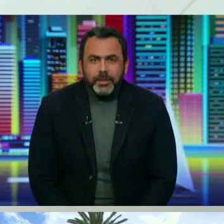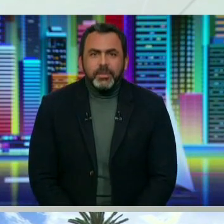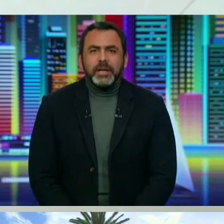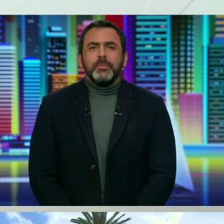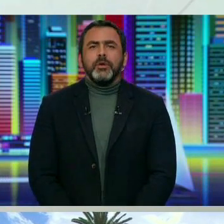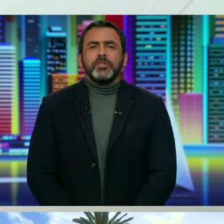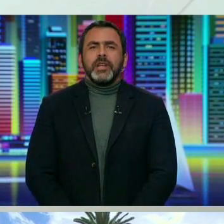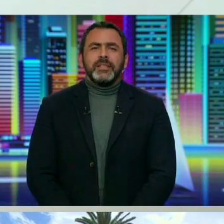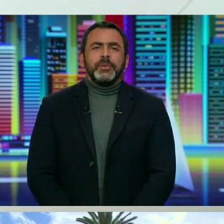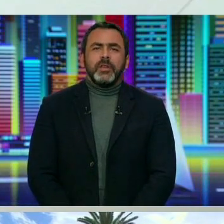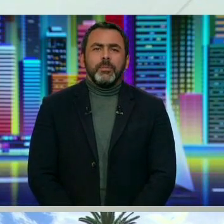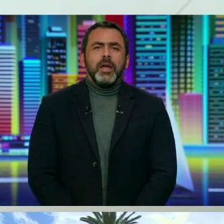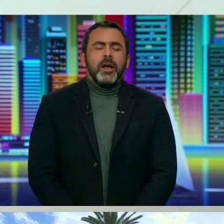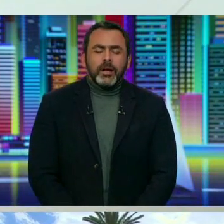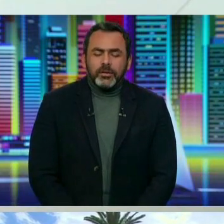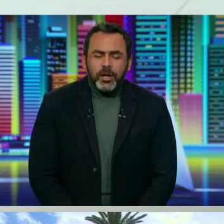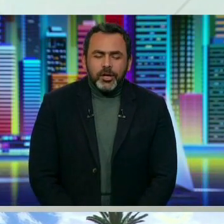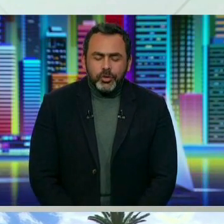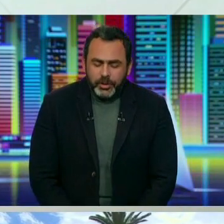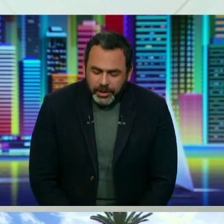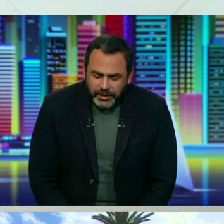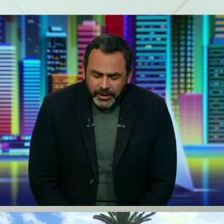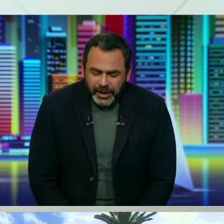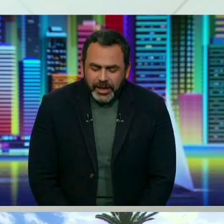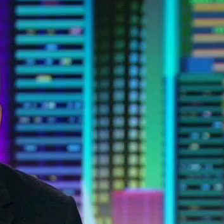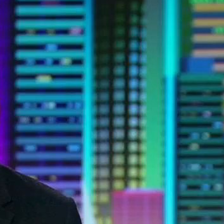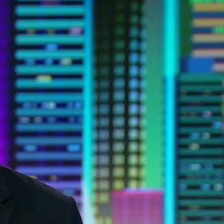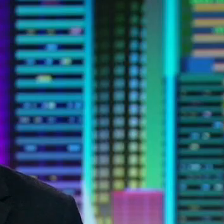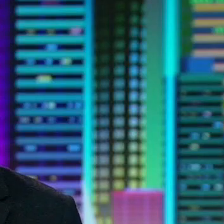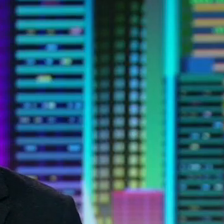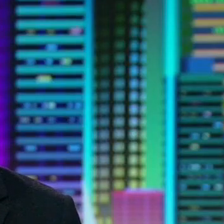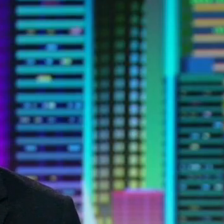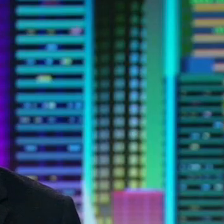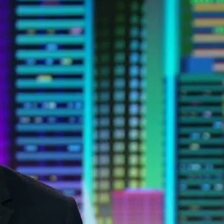جدا كاتبنا الكبير أستاذ العزب الطيب الطاهر، شكرا جدا على هذا التحليل.